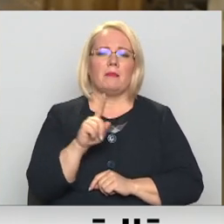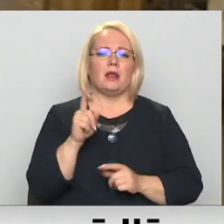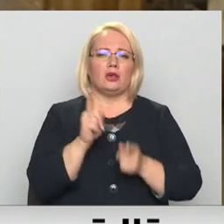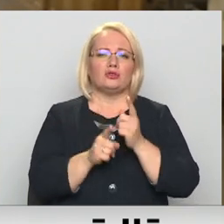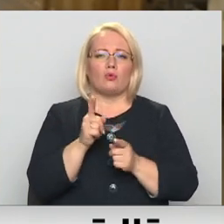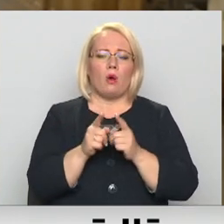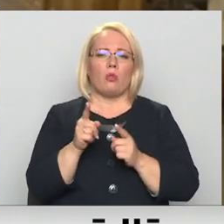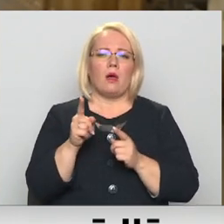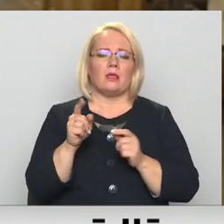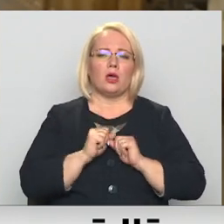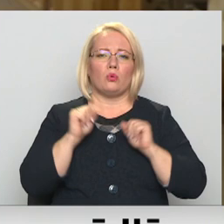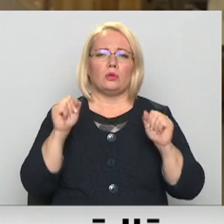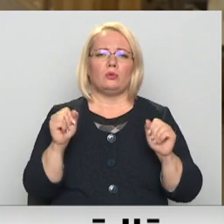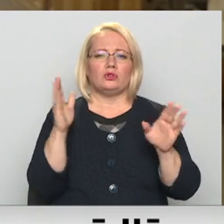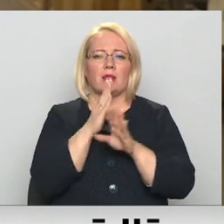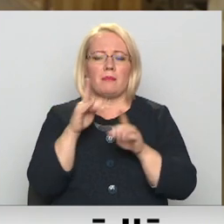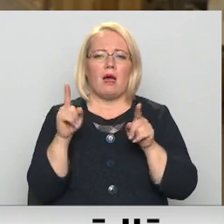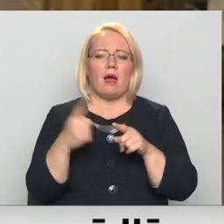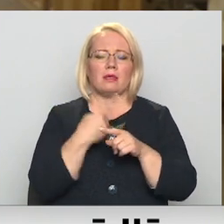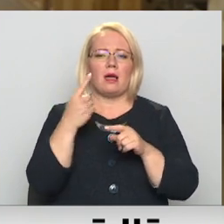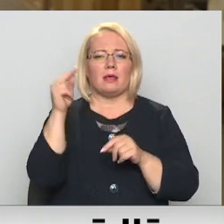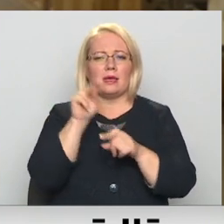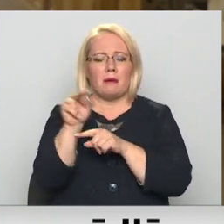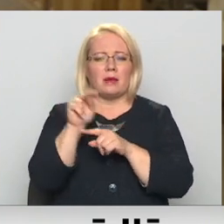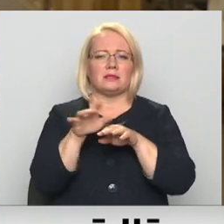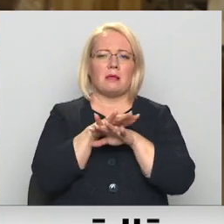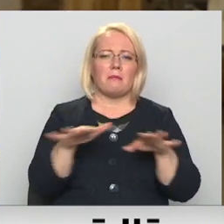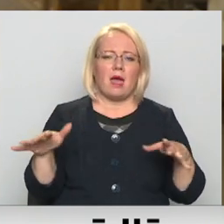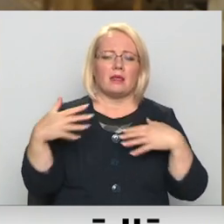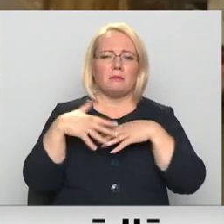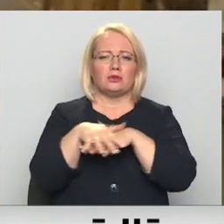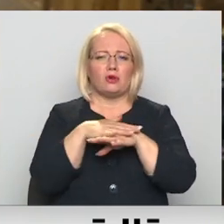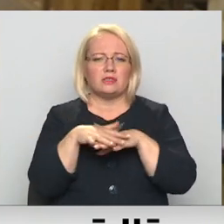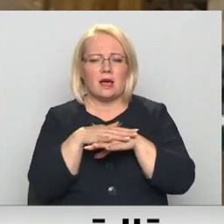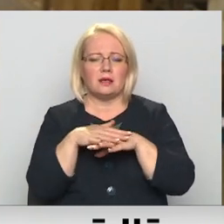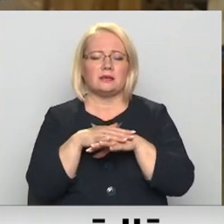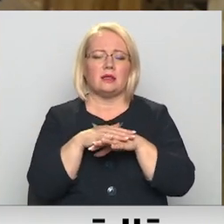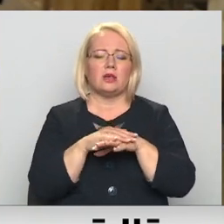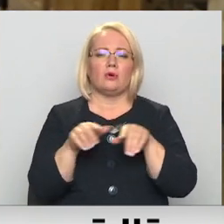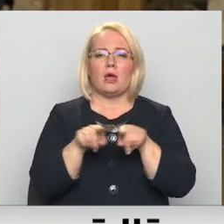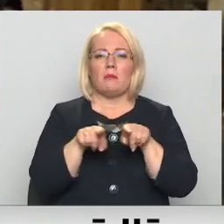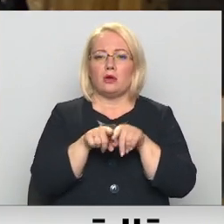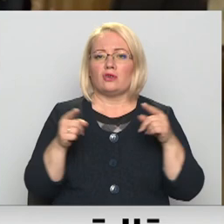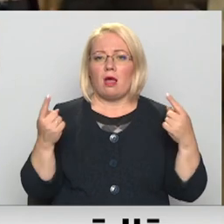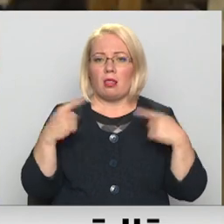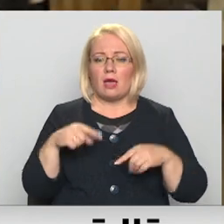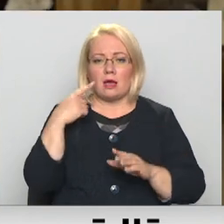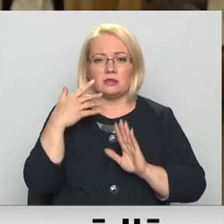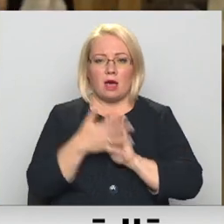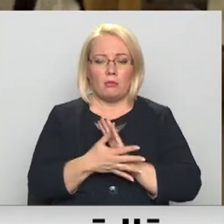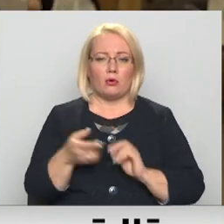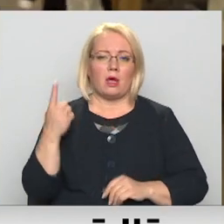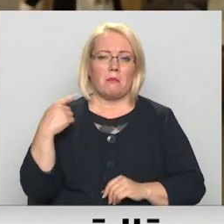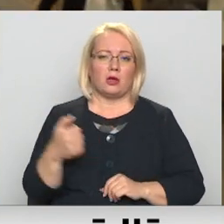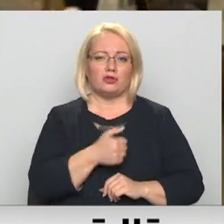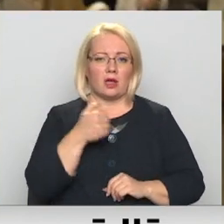mikroklimatu cenšas nodrošināt, atkal iemācīt bērniem socializēties. Tāpat laikā saprotot, ka pagājušais gads